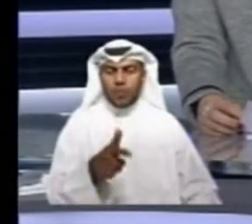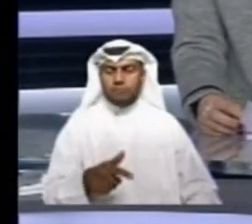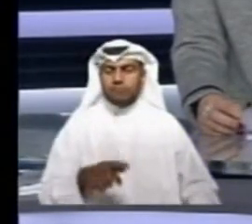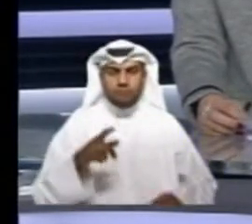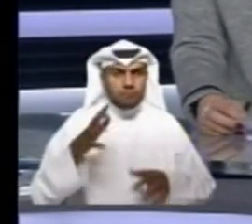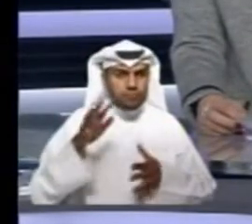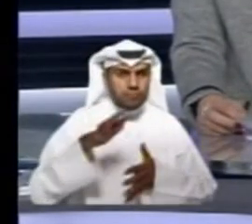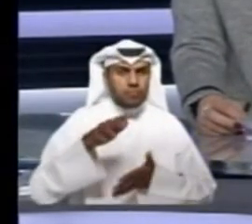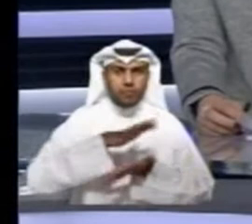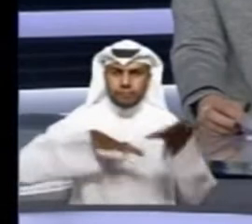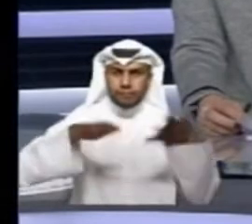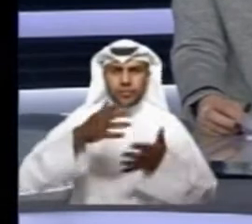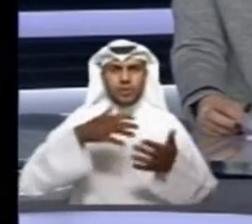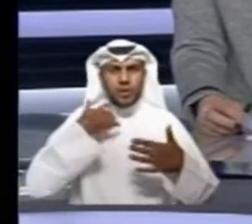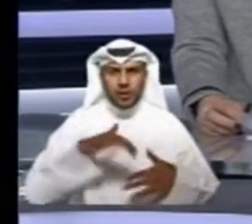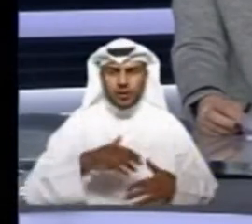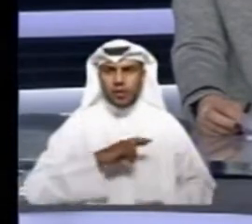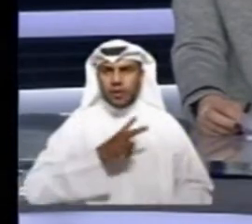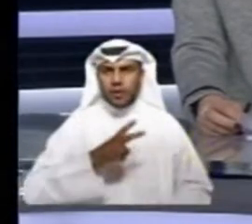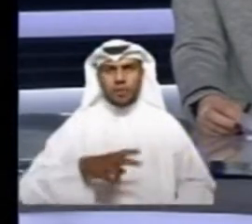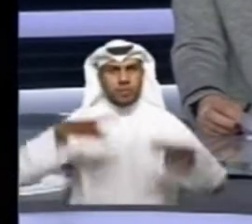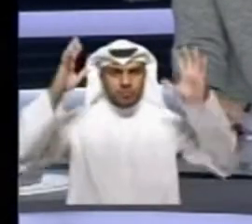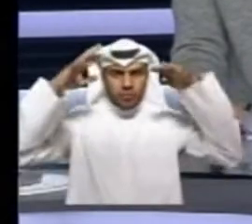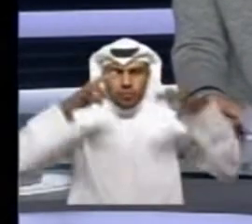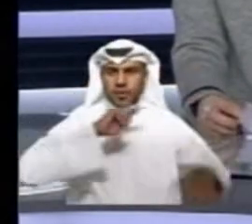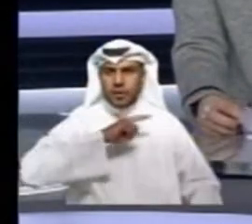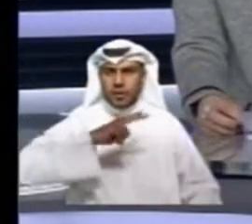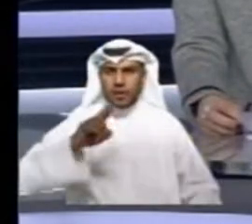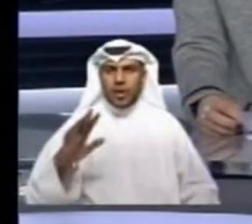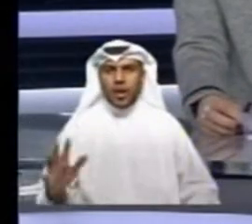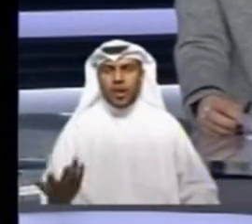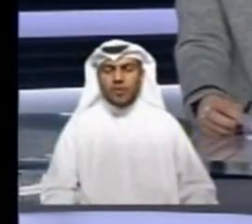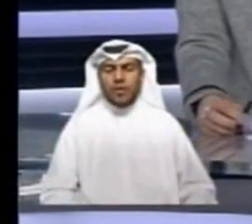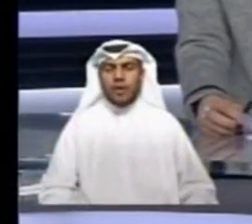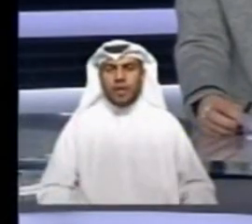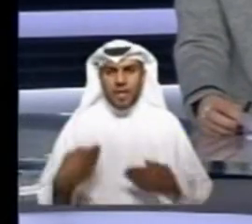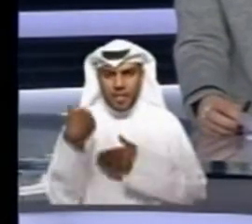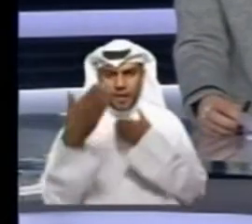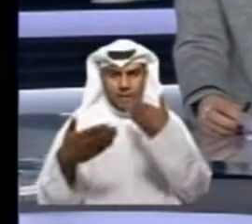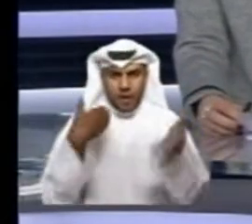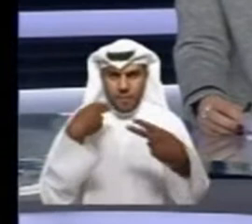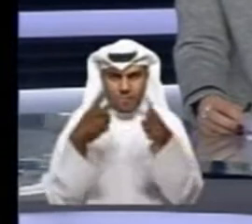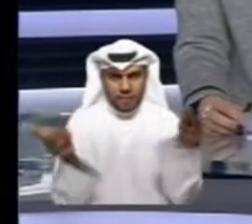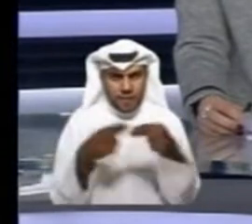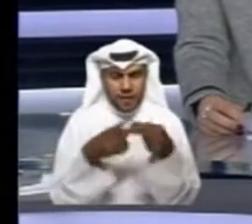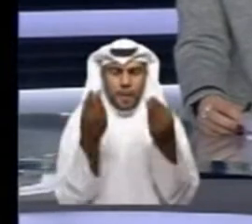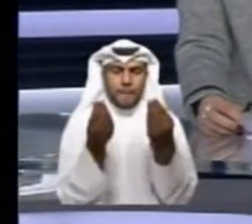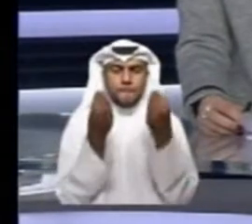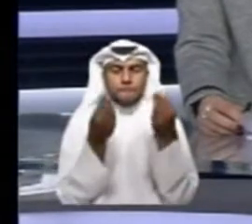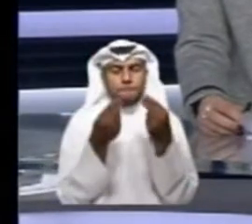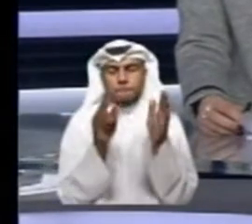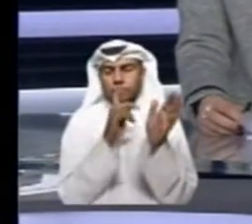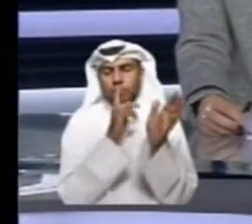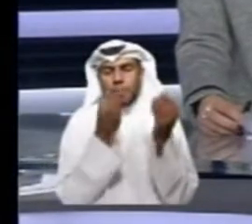الأمطار والسيول أنه لم يتم تحديد تاريخ لإغلاق باب تقديم طلبات التعويض عن الأضرار الناجمة عن